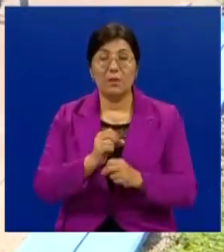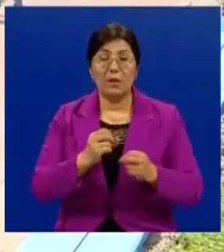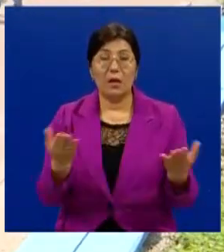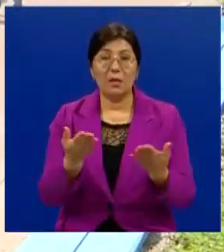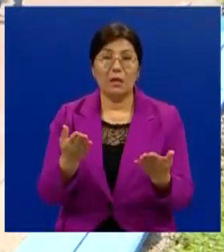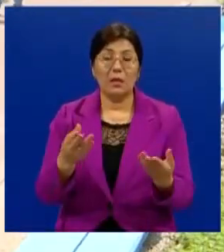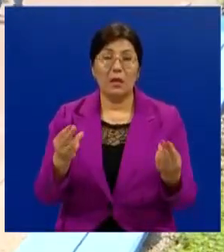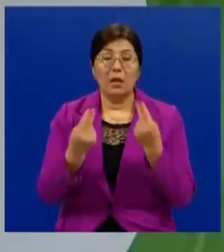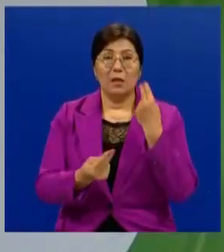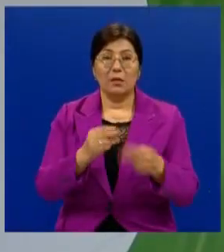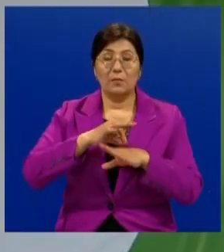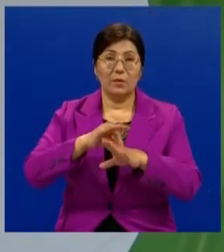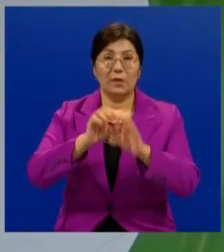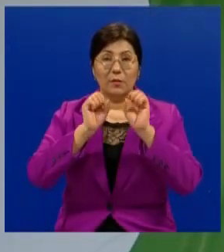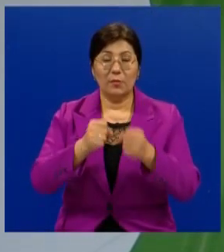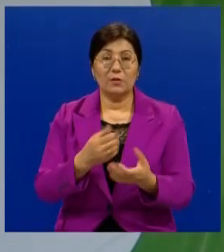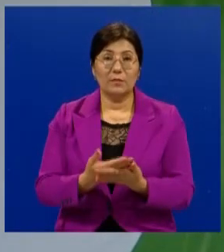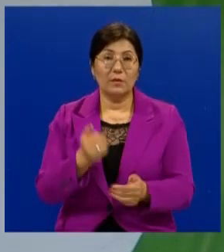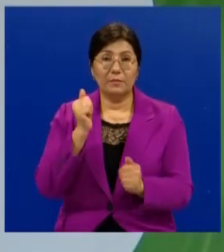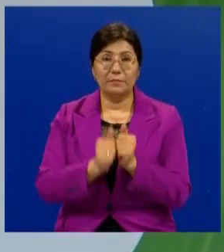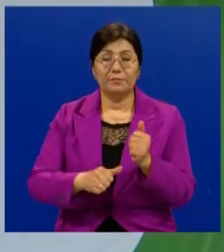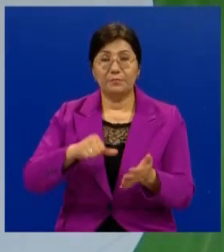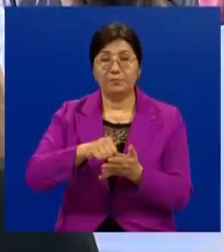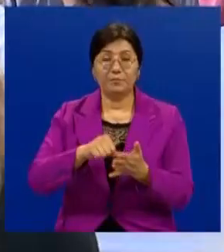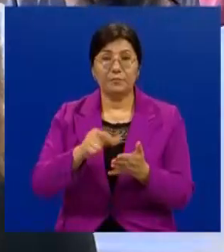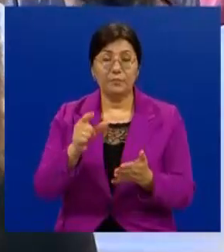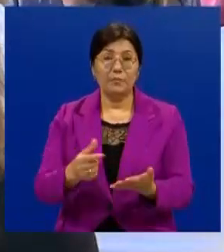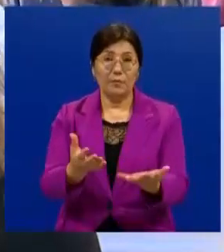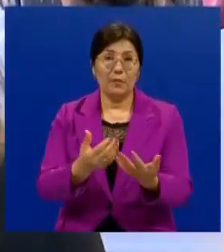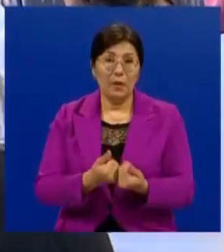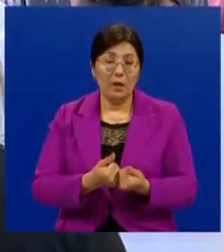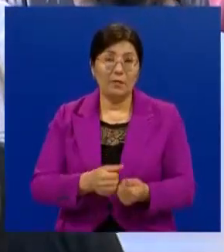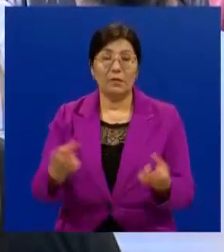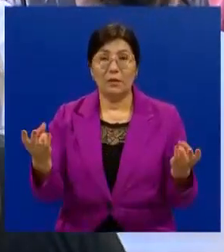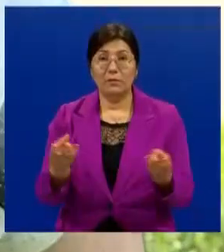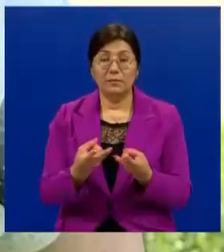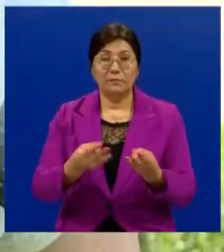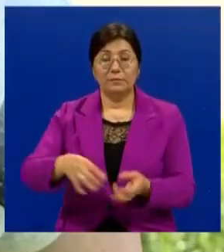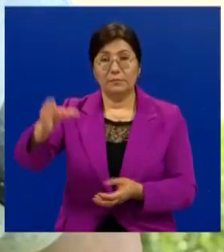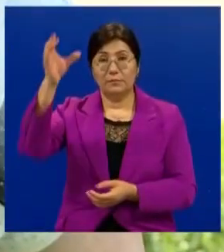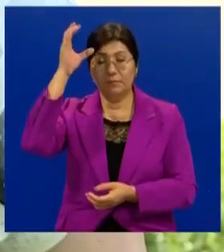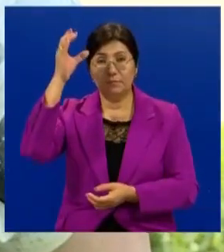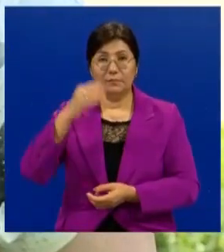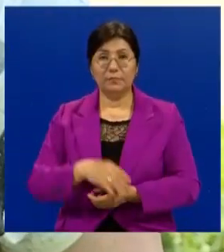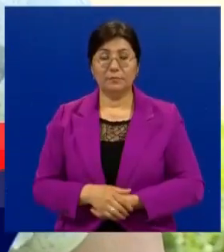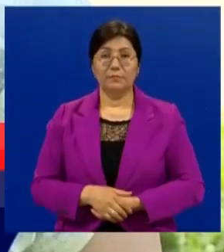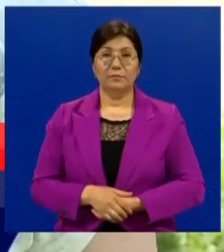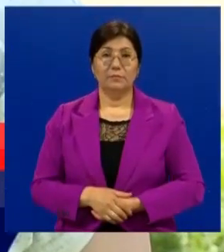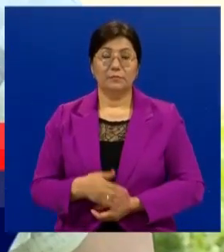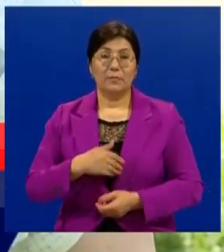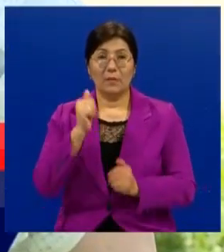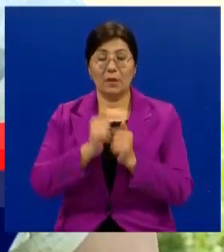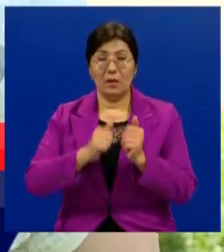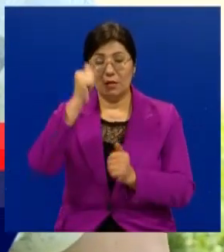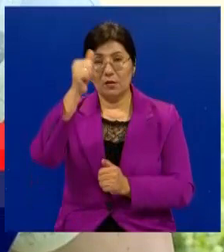в свободном игровом формате. Каждый из участников увез с собой огромный багаж необходимых знаний. Мы часто, каждый год у нас в